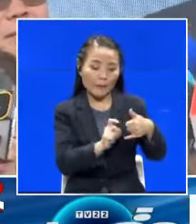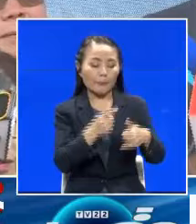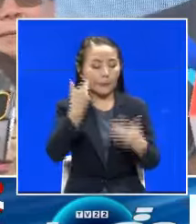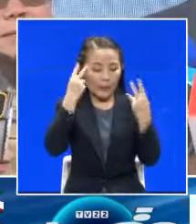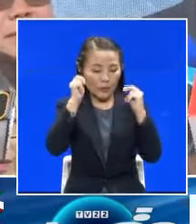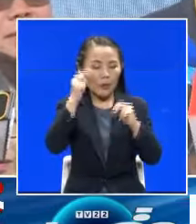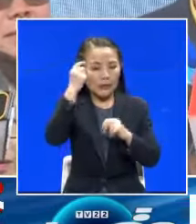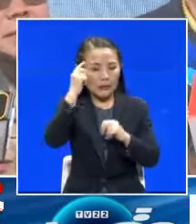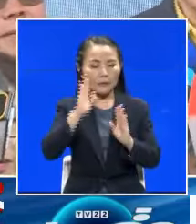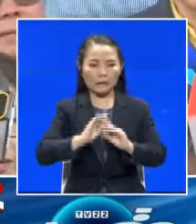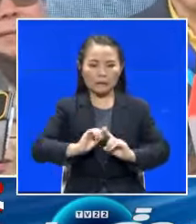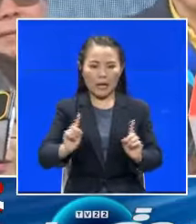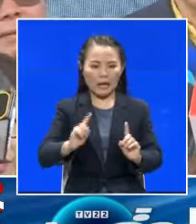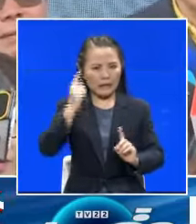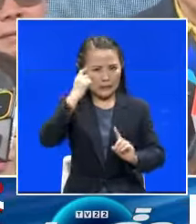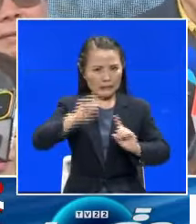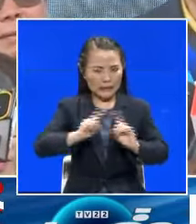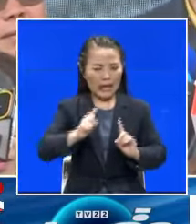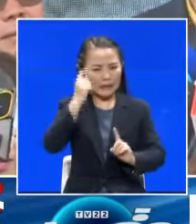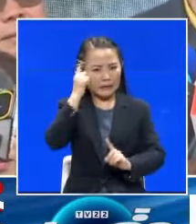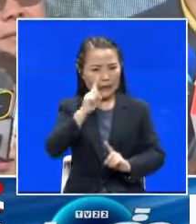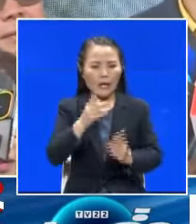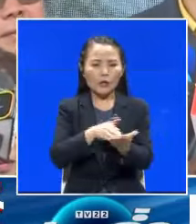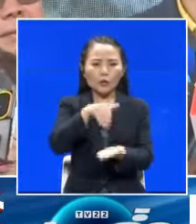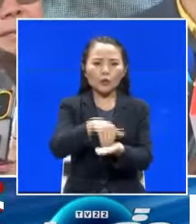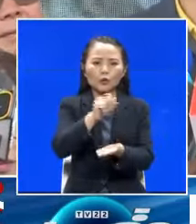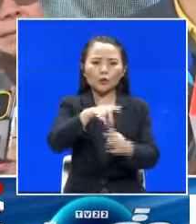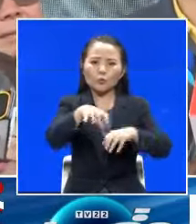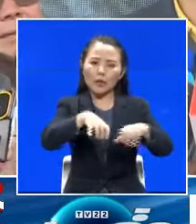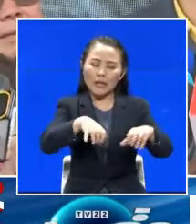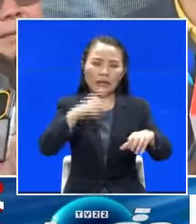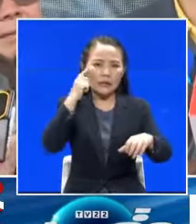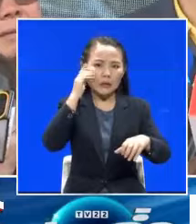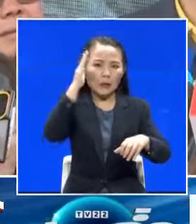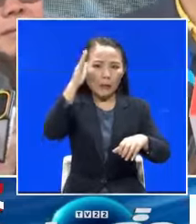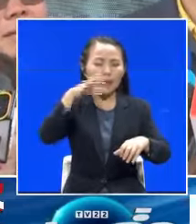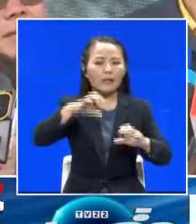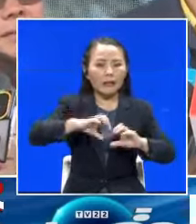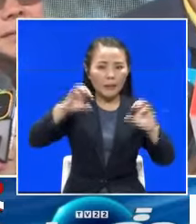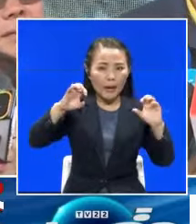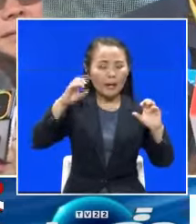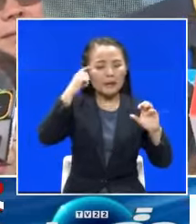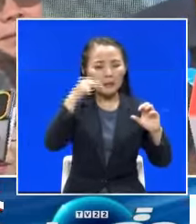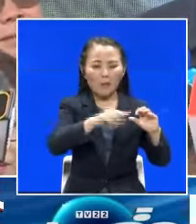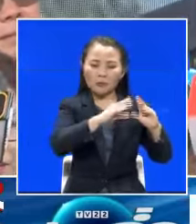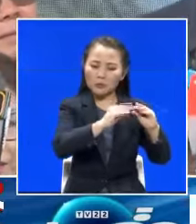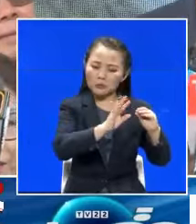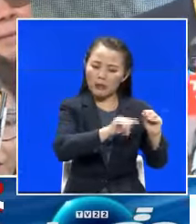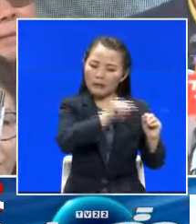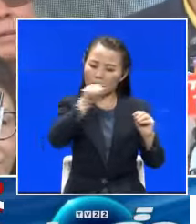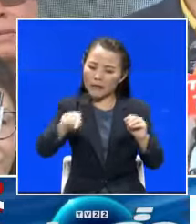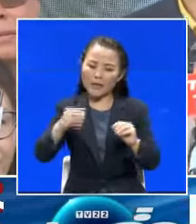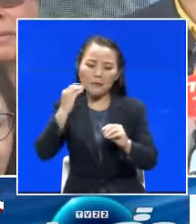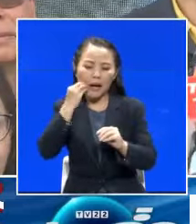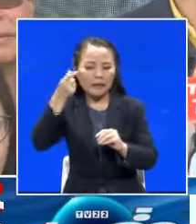ต่างตอนนี้ก็เคลื่อนไหวแล้วมองว่าศูนย์บริหารงานหลังจากนี้น่าจะเปลี่ยนจากที่ทำเนียบรัฐบาลเนี่ยไปที่บ้านจันทร์สองล่าหรือเปล่า